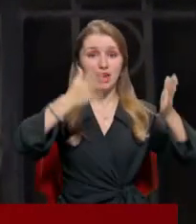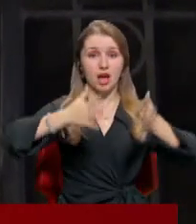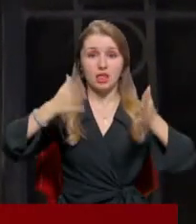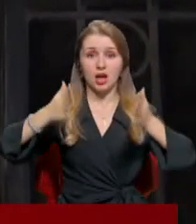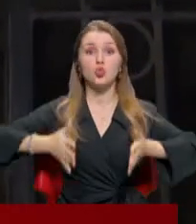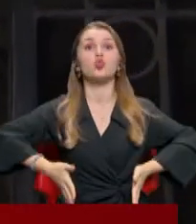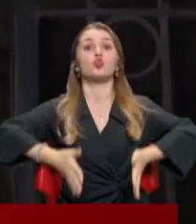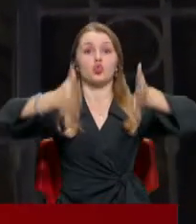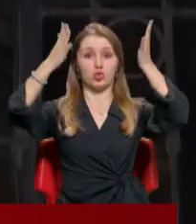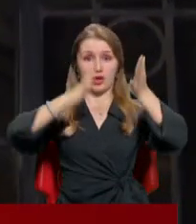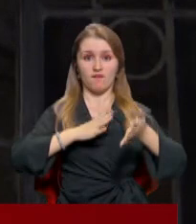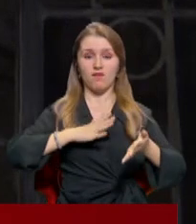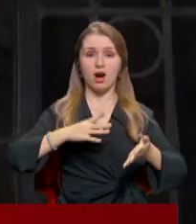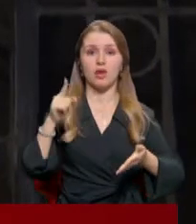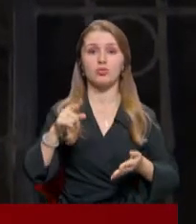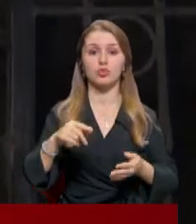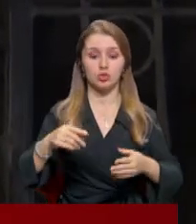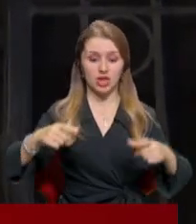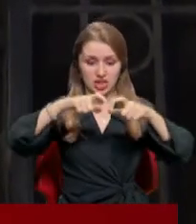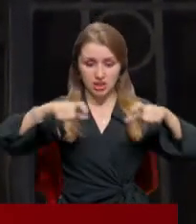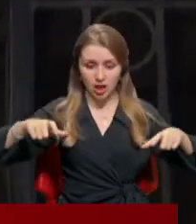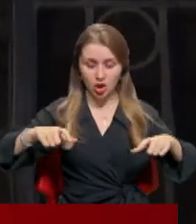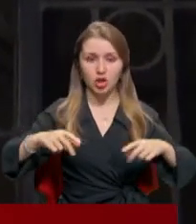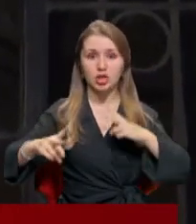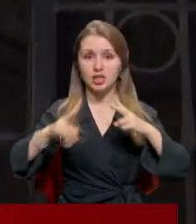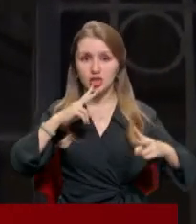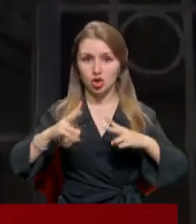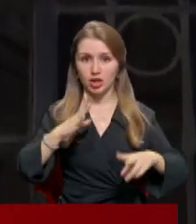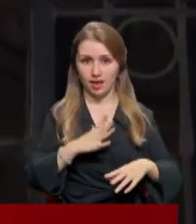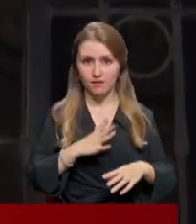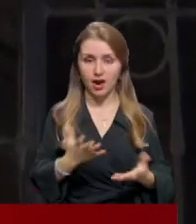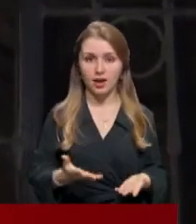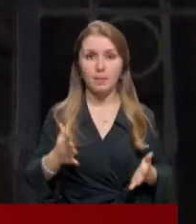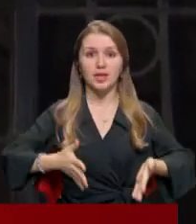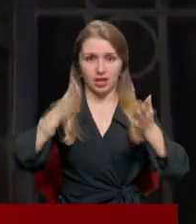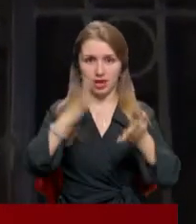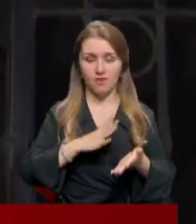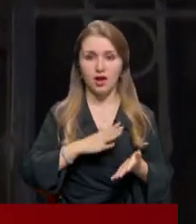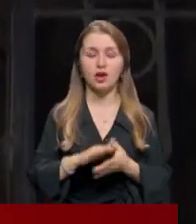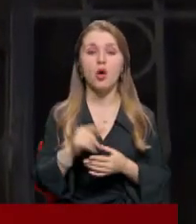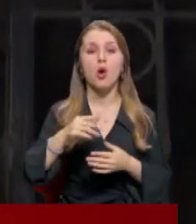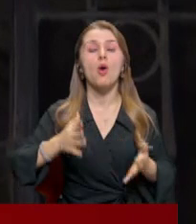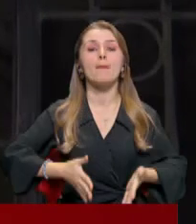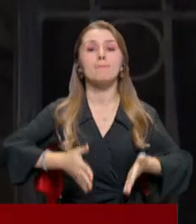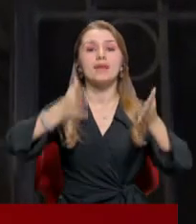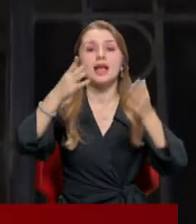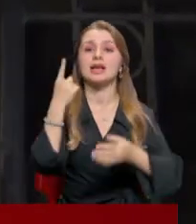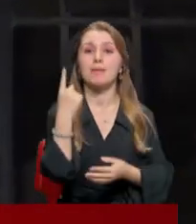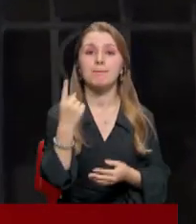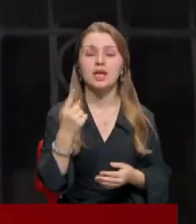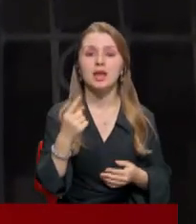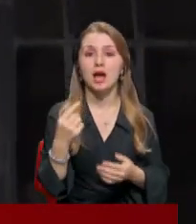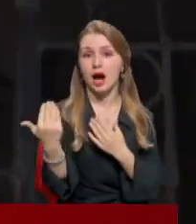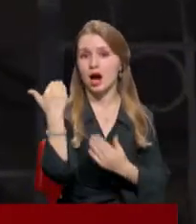çoğu yüksek katlı. Altlarında salonların, restoranların bulunduğu binalar. İşte o binalardan biri de